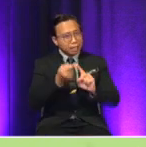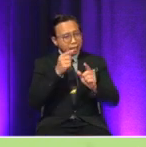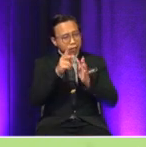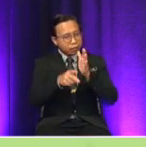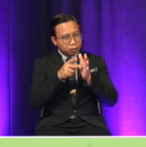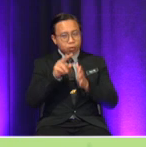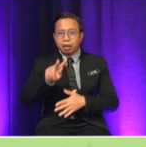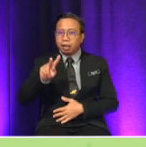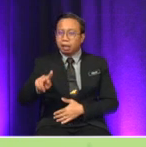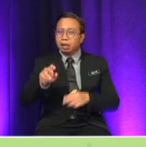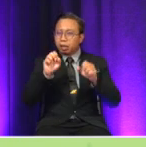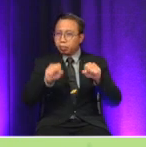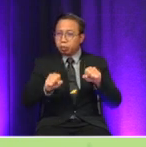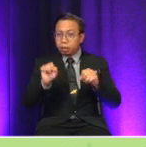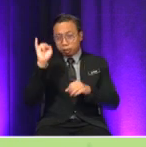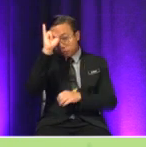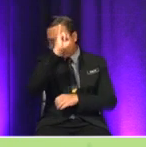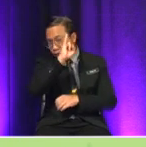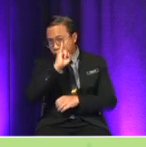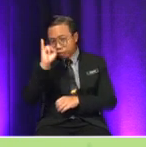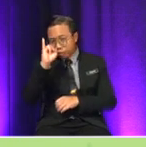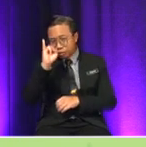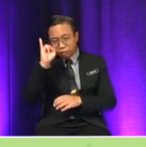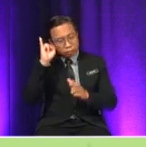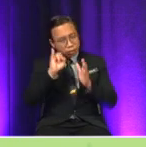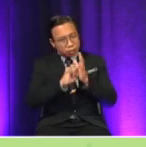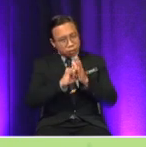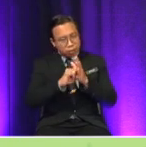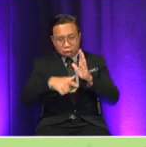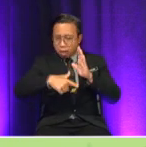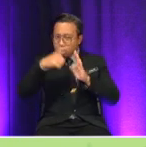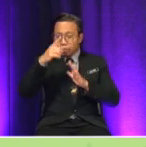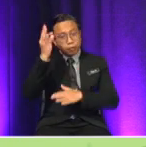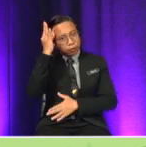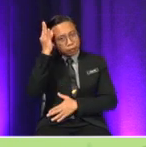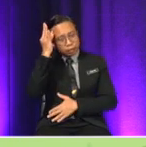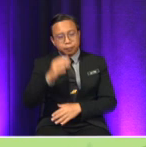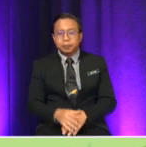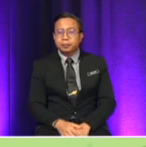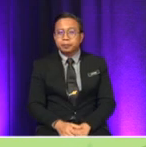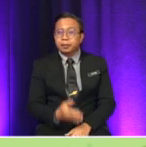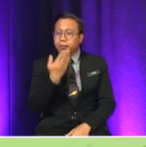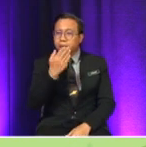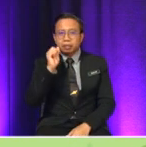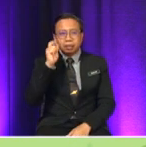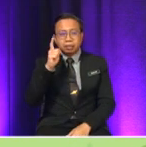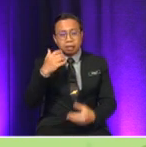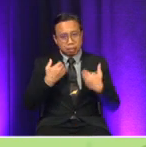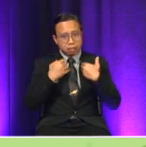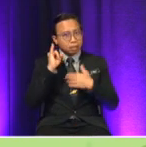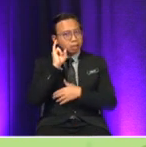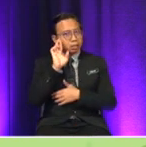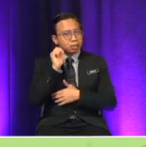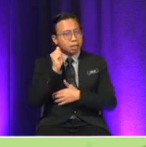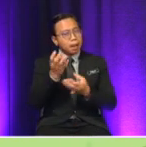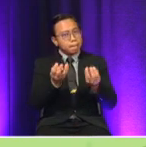kanak-kanak dapat berimajinasi tinggi dan melampaui batas pemikiran. Okey, terima kasih Alisha. Ira, nak tambah apa-apa